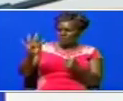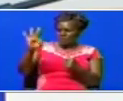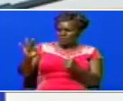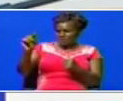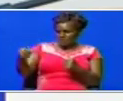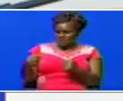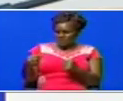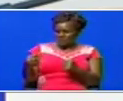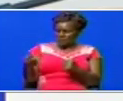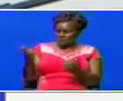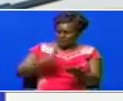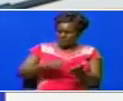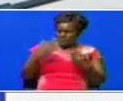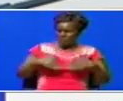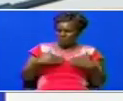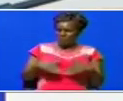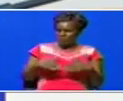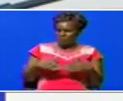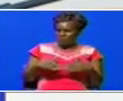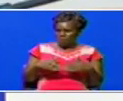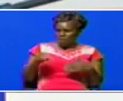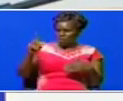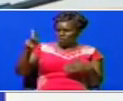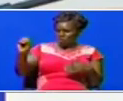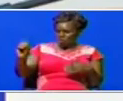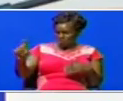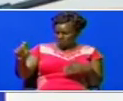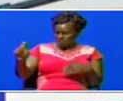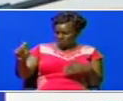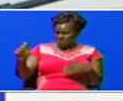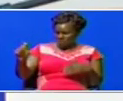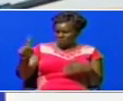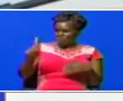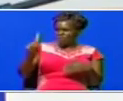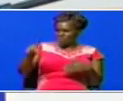743,929 registered voters. John Okot,